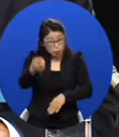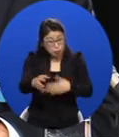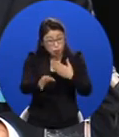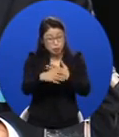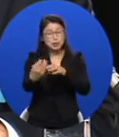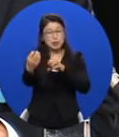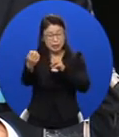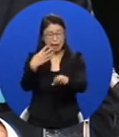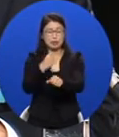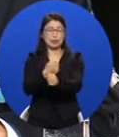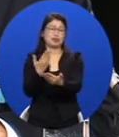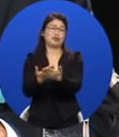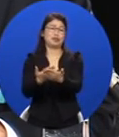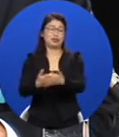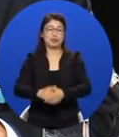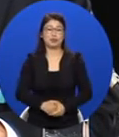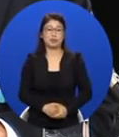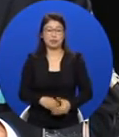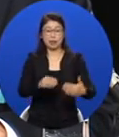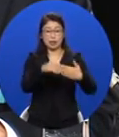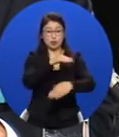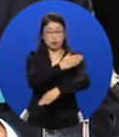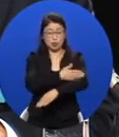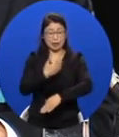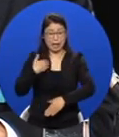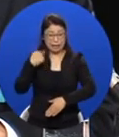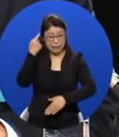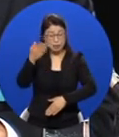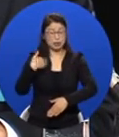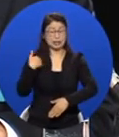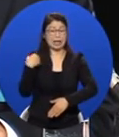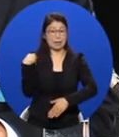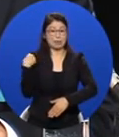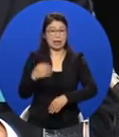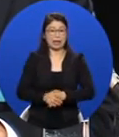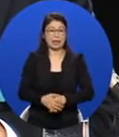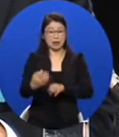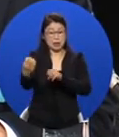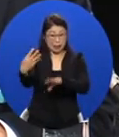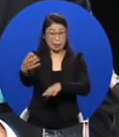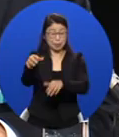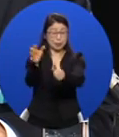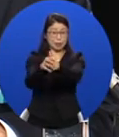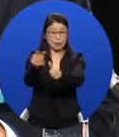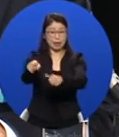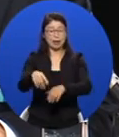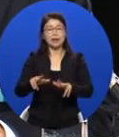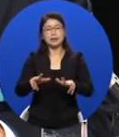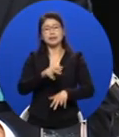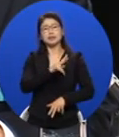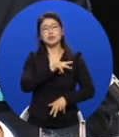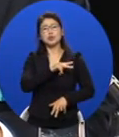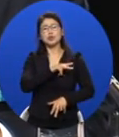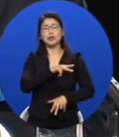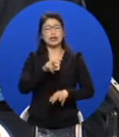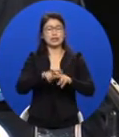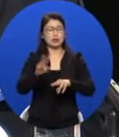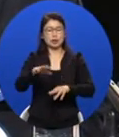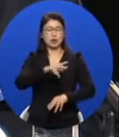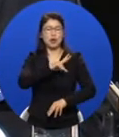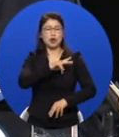답을 주셔야죠. 자, 주도권은 내가 갖고 있고 예. 질문은 내가 하는 겁니다. 지금 여기 도의회 자리도 아니고 도의회